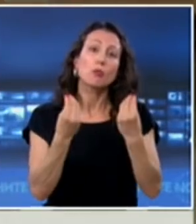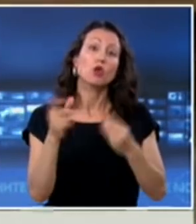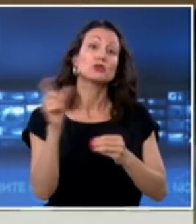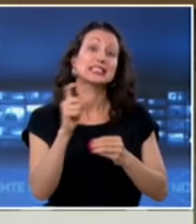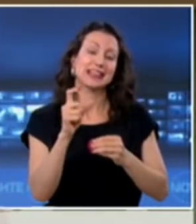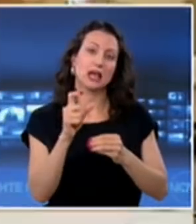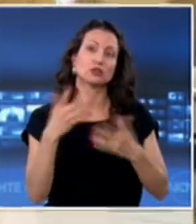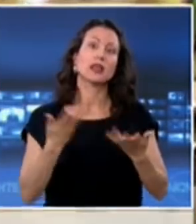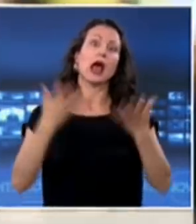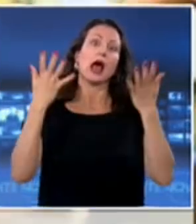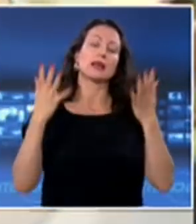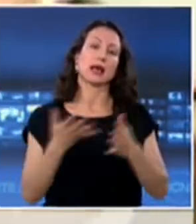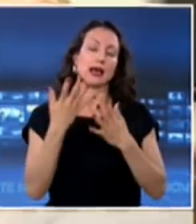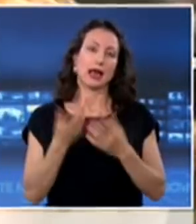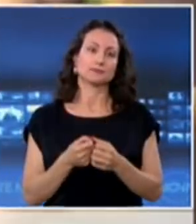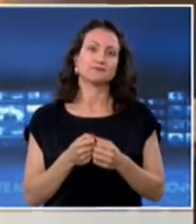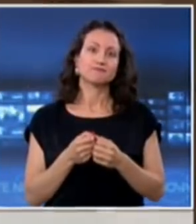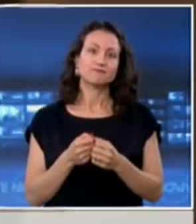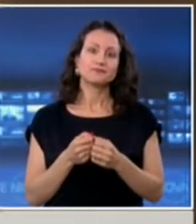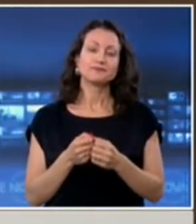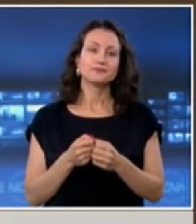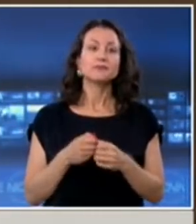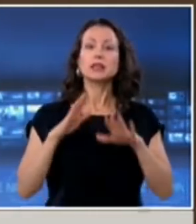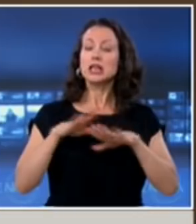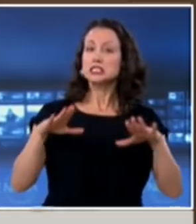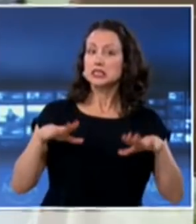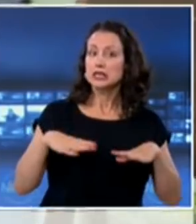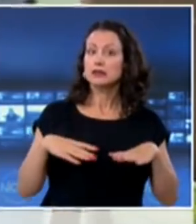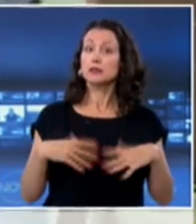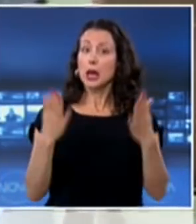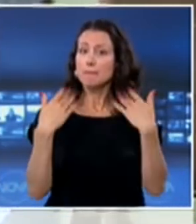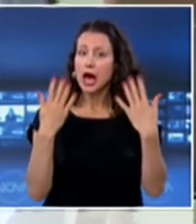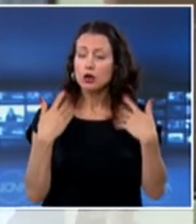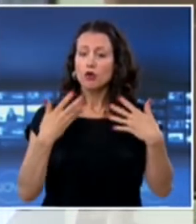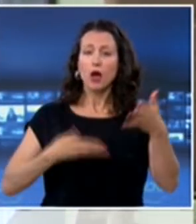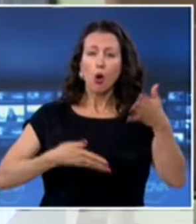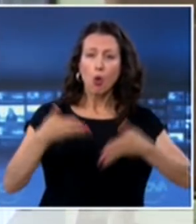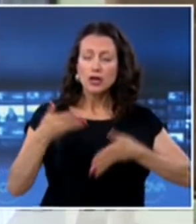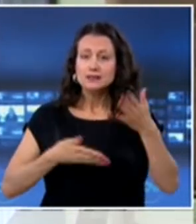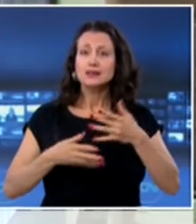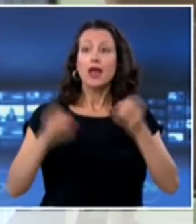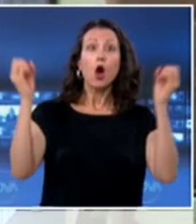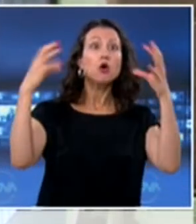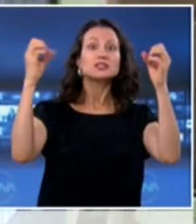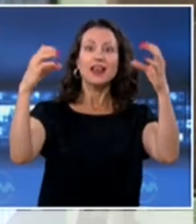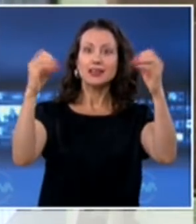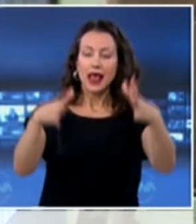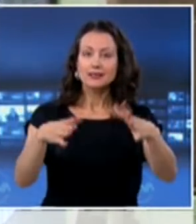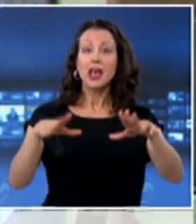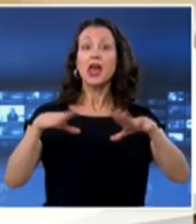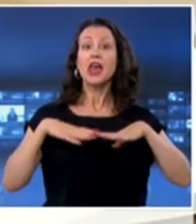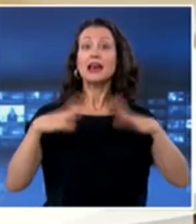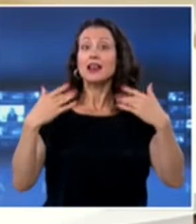преуспее най-после. Детските градини, паркове, улици, осветление,